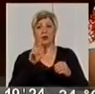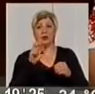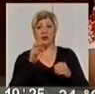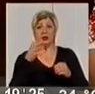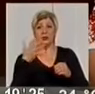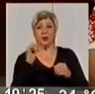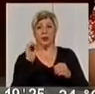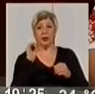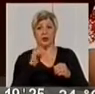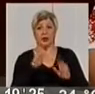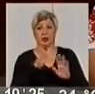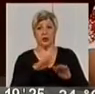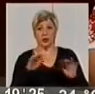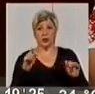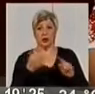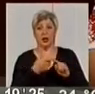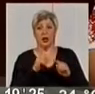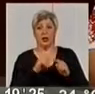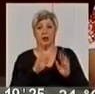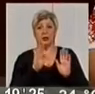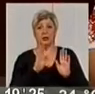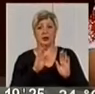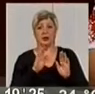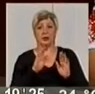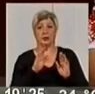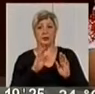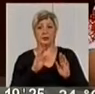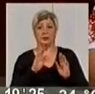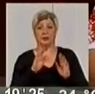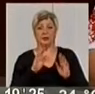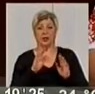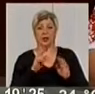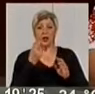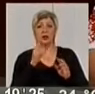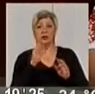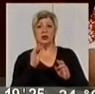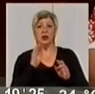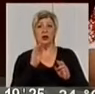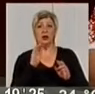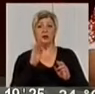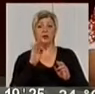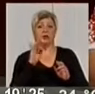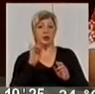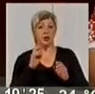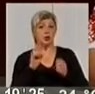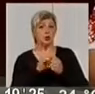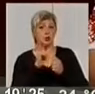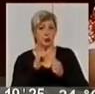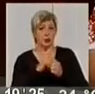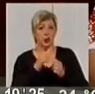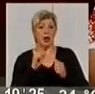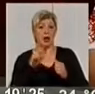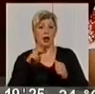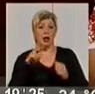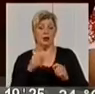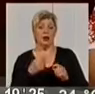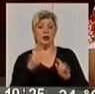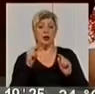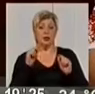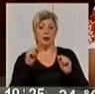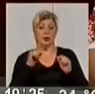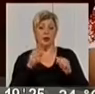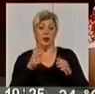це дітки, які, ці цифри, вони, можливо, сухі, але це не менше ми плануємо оздоровити в цьому році,